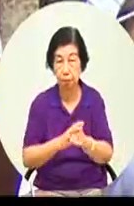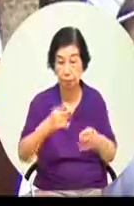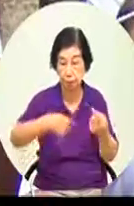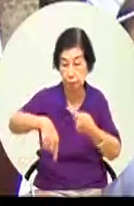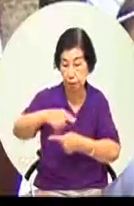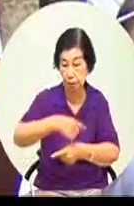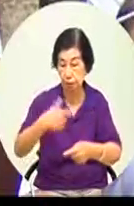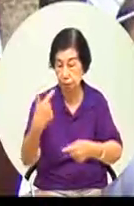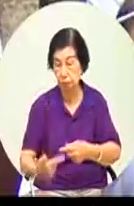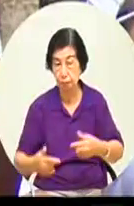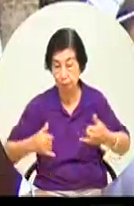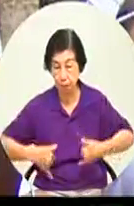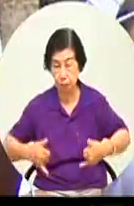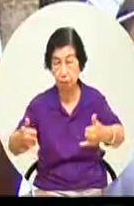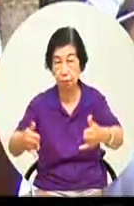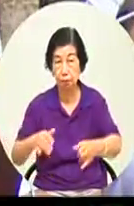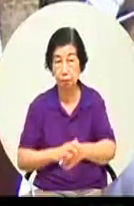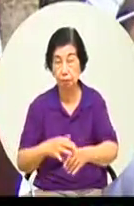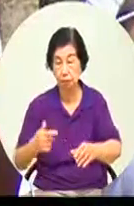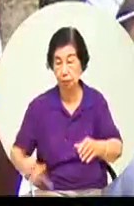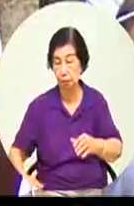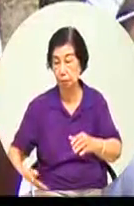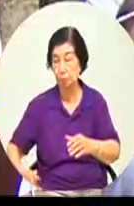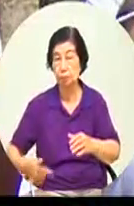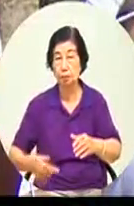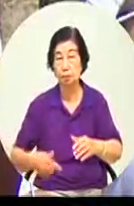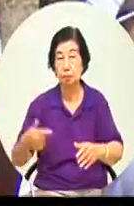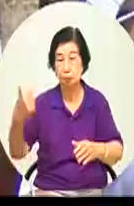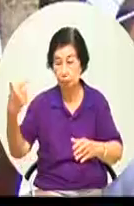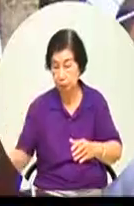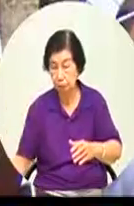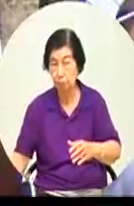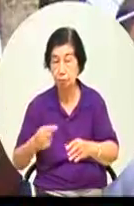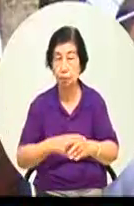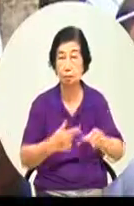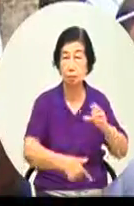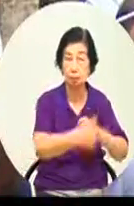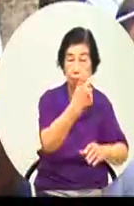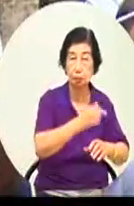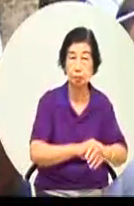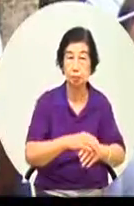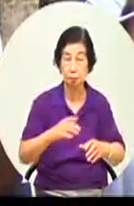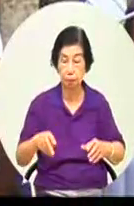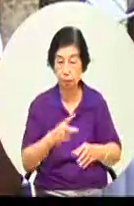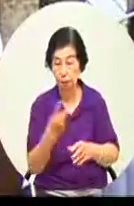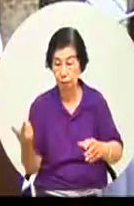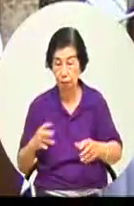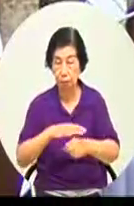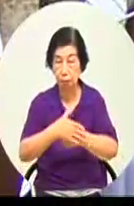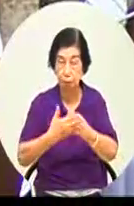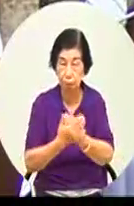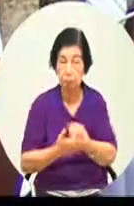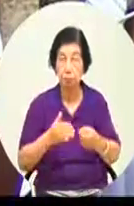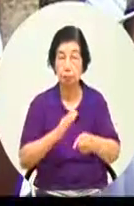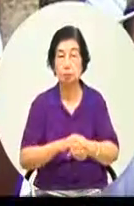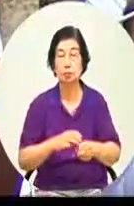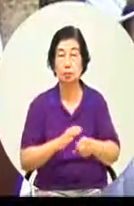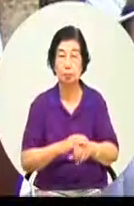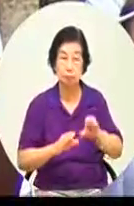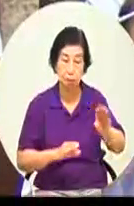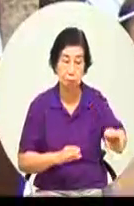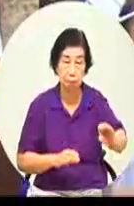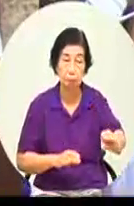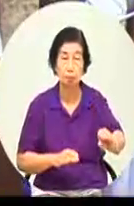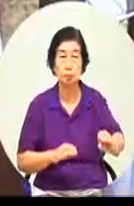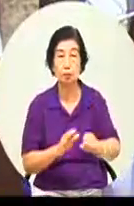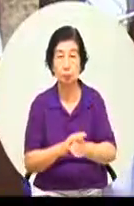所以是一块一慢。那另外还有涵盖，那十米来电也涵盖那个路边停车。那所以路边停车会转成路外停车。那所以我们整个